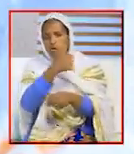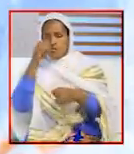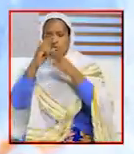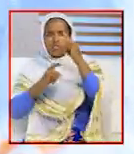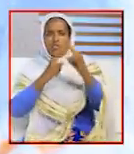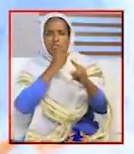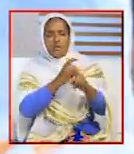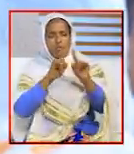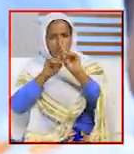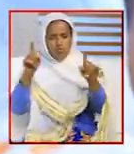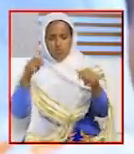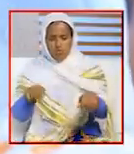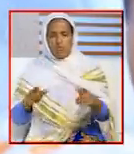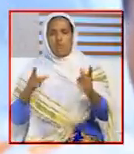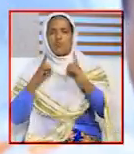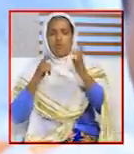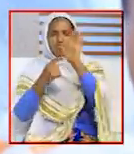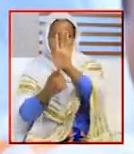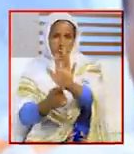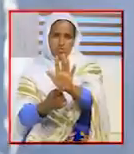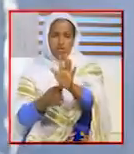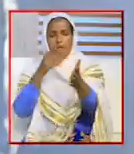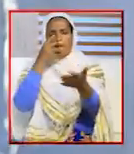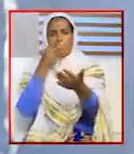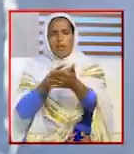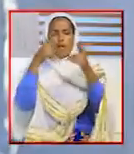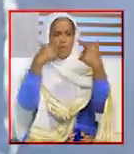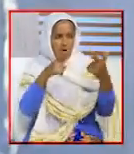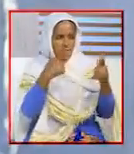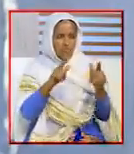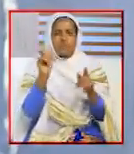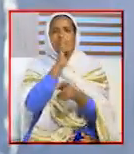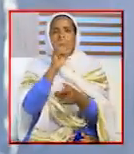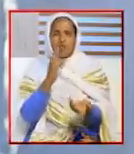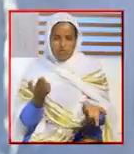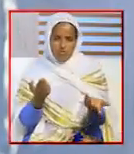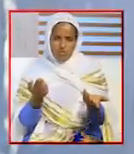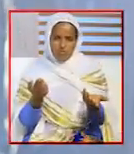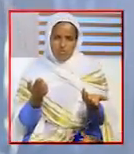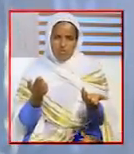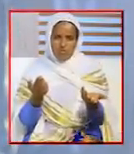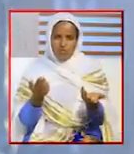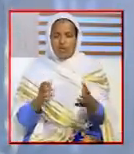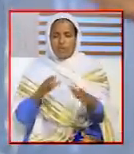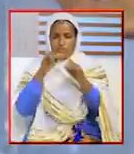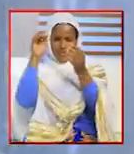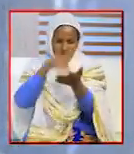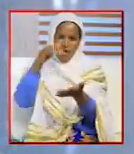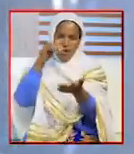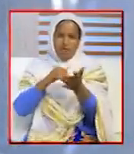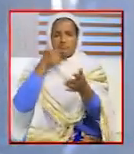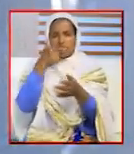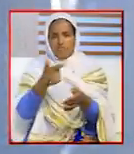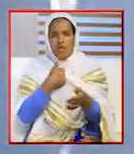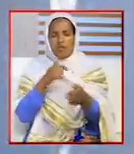ከሌሎች ዘመናቶች በተለየ መኖራቸውን ጠቁመዋል። መልካም አጋጣሚዎቻችን ምንድናቸው? በተደጋጋሚ